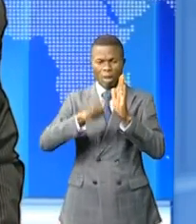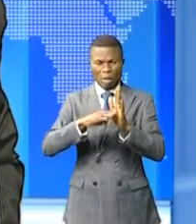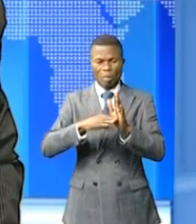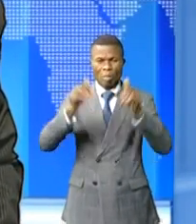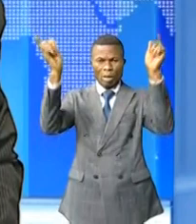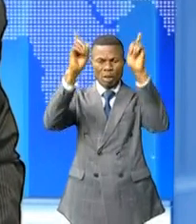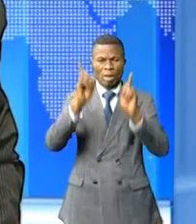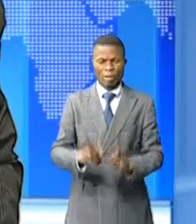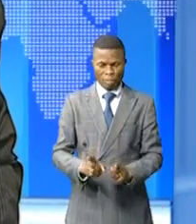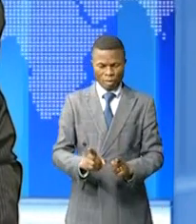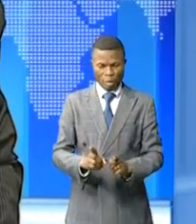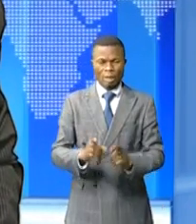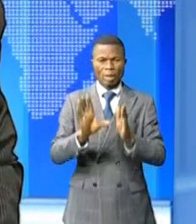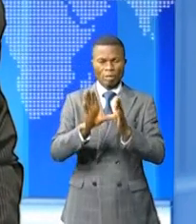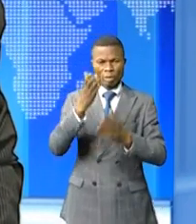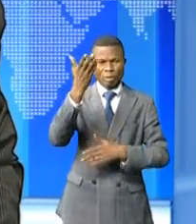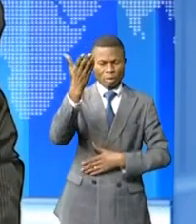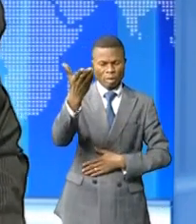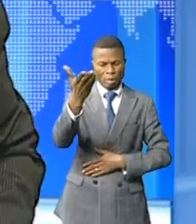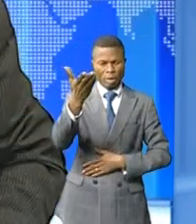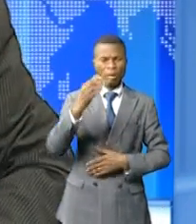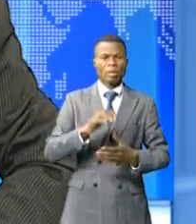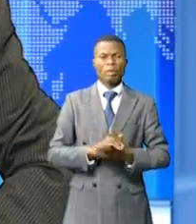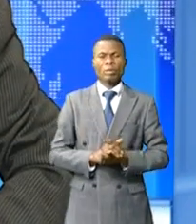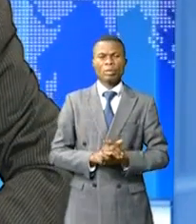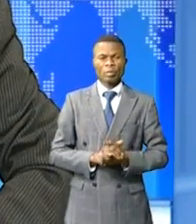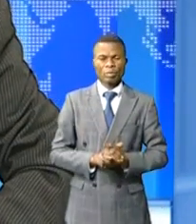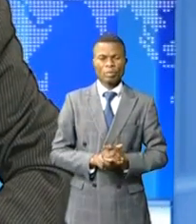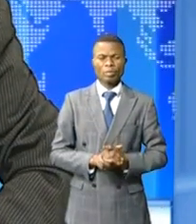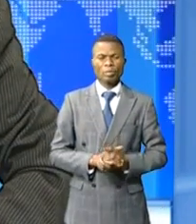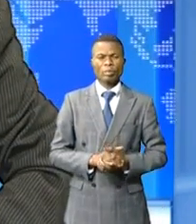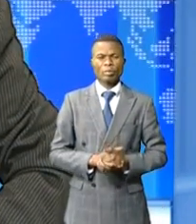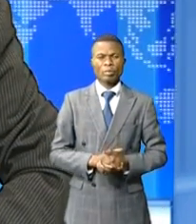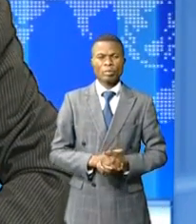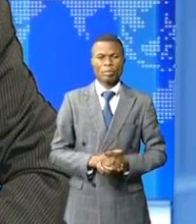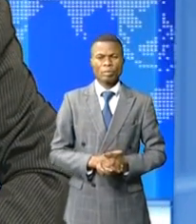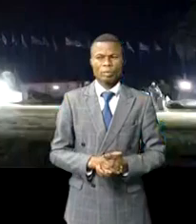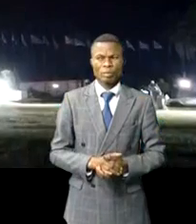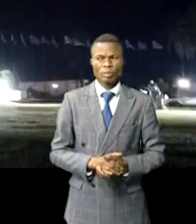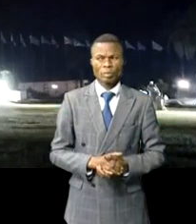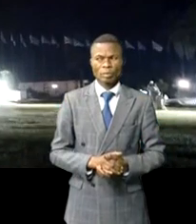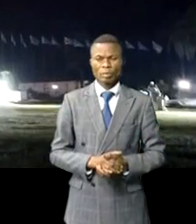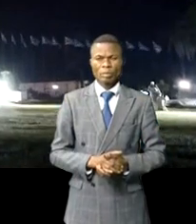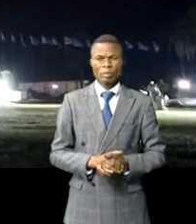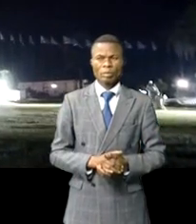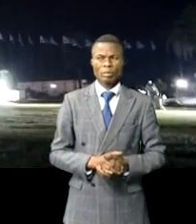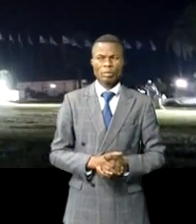panafricain. On fait le point avec Jean-Pierre Kibambe Somo Issa et Kazo Kazadi.